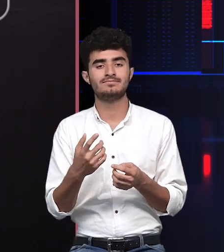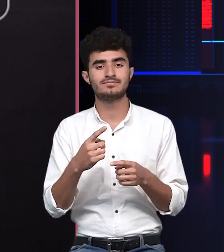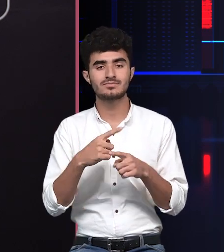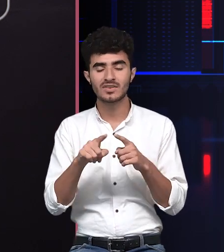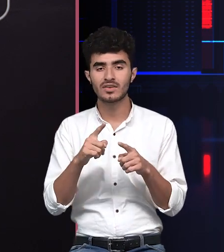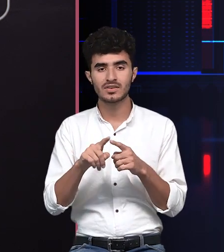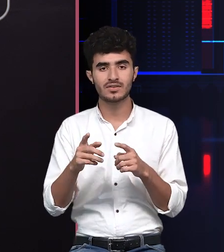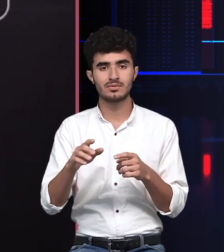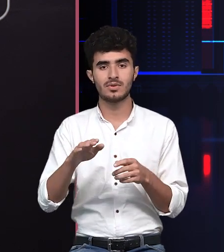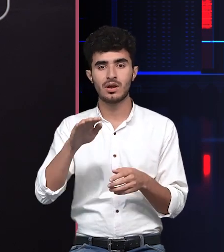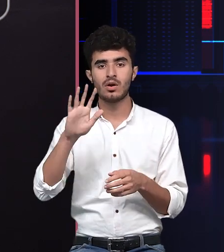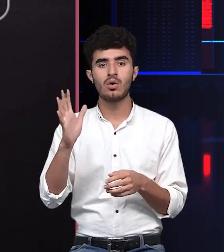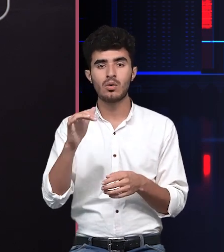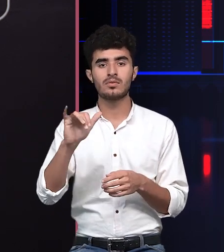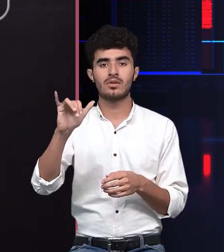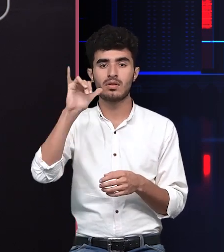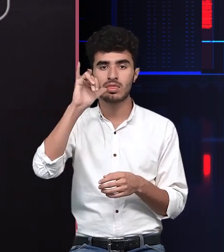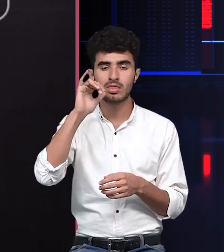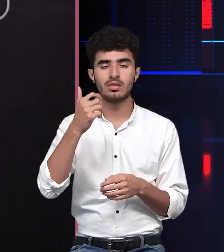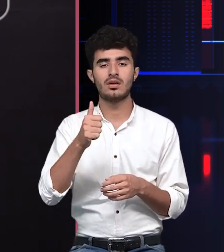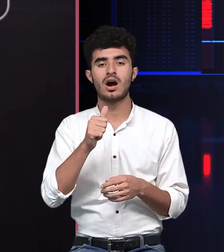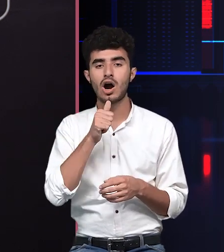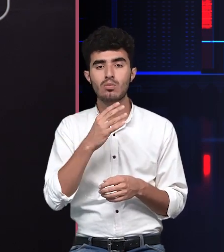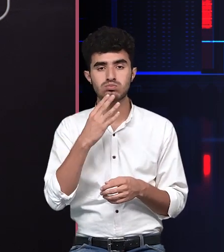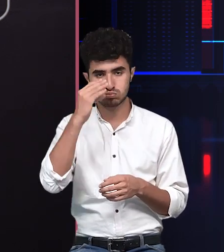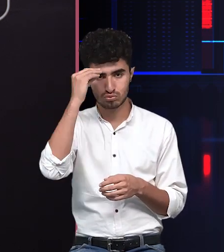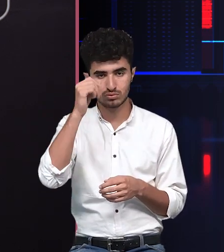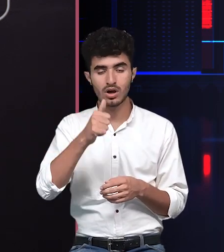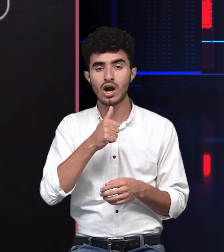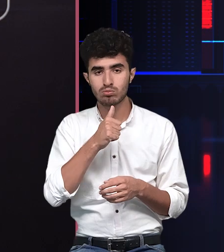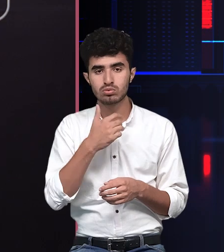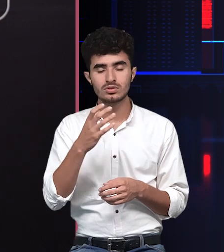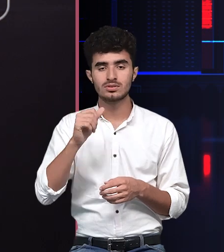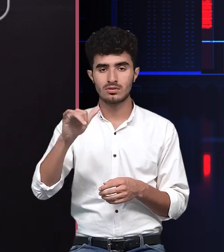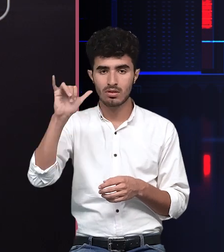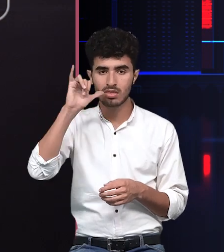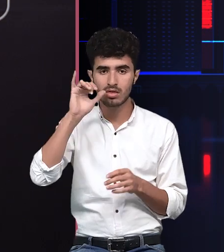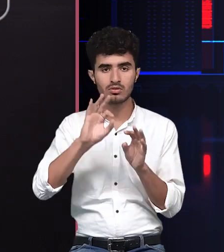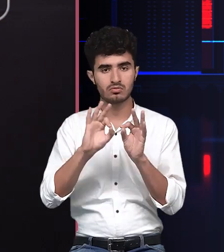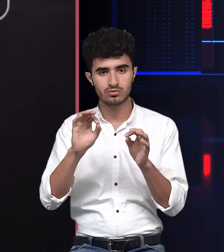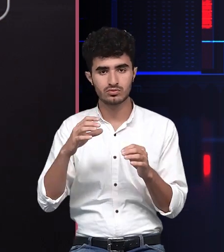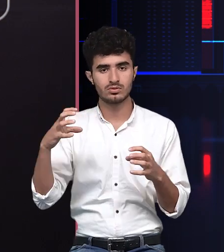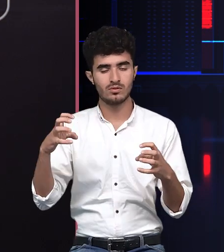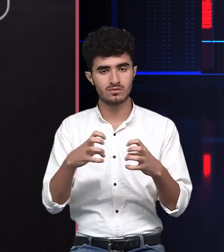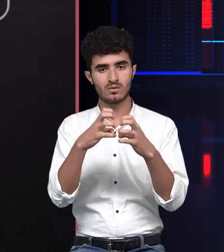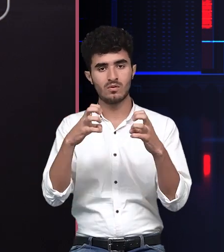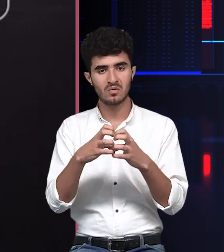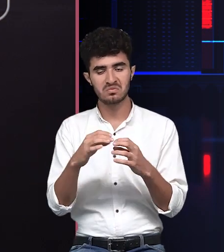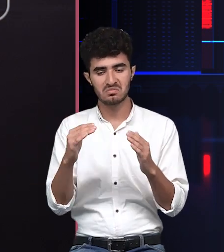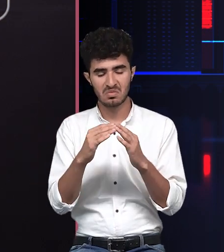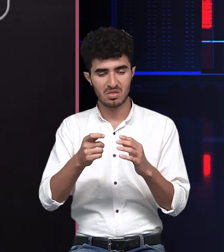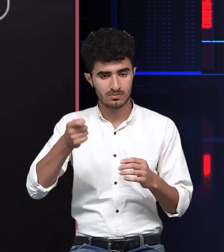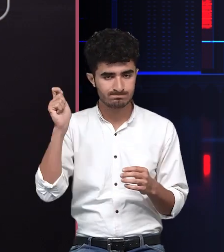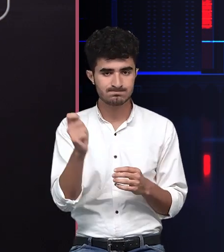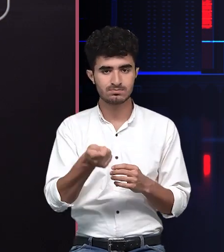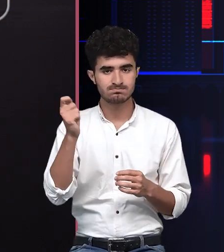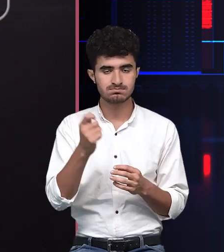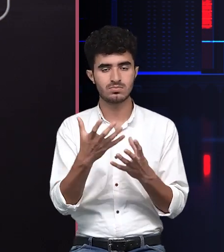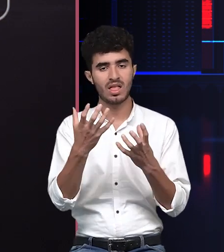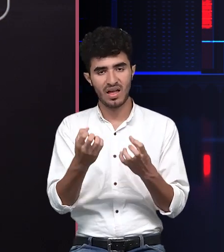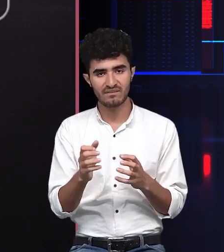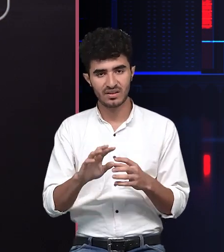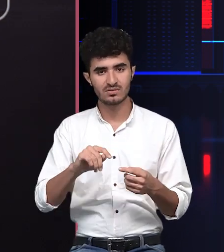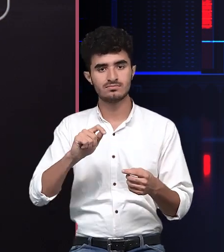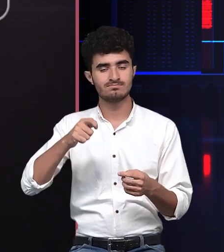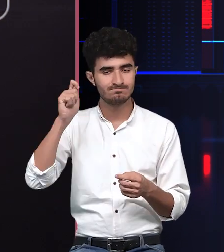एडिक्टिव फादर है, वो आके बैटरिंग करता है, मारता है, बच्चों को भी मारता है, चीज़ें तोड़ता है। इस तरह की